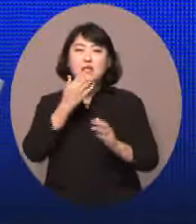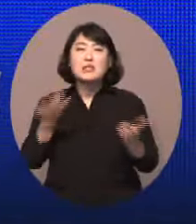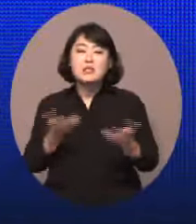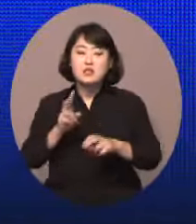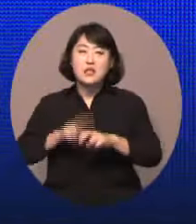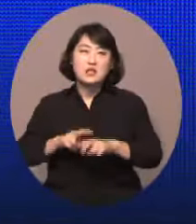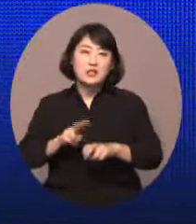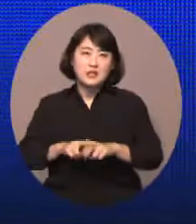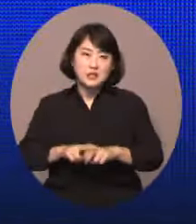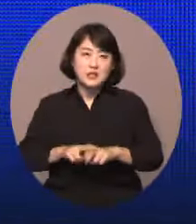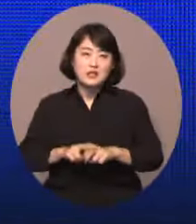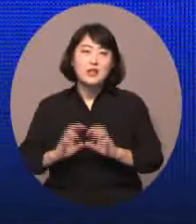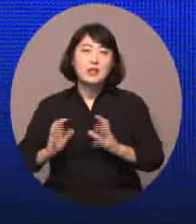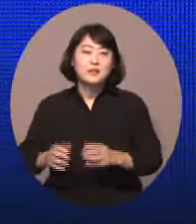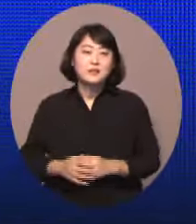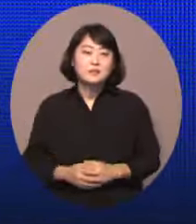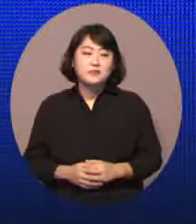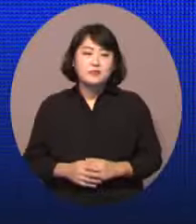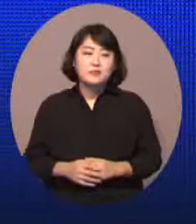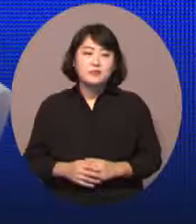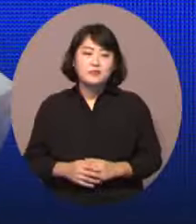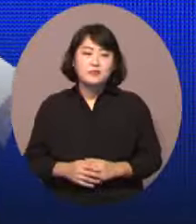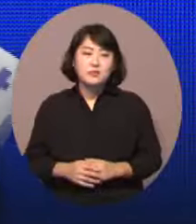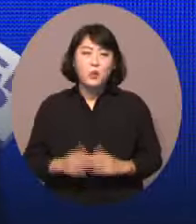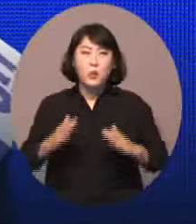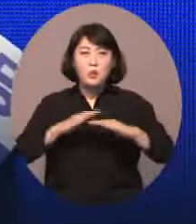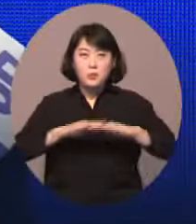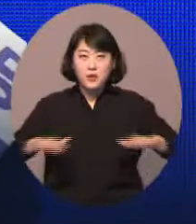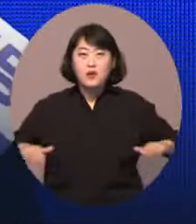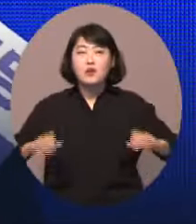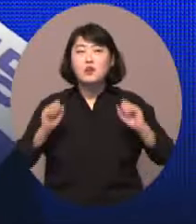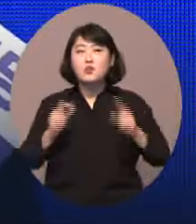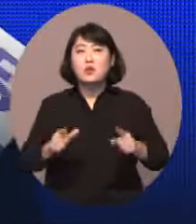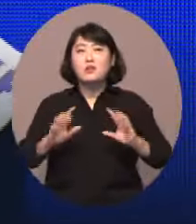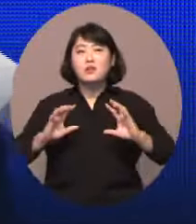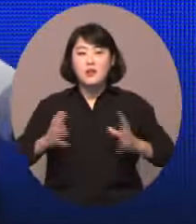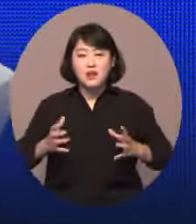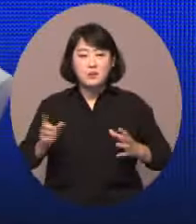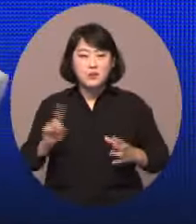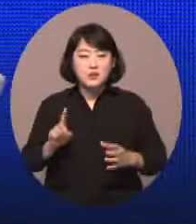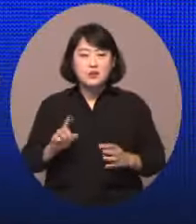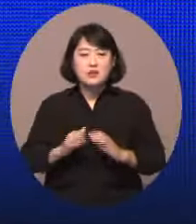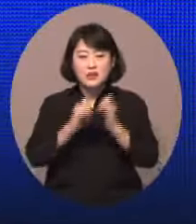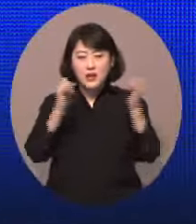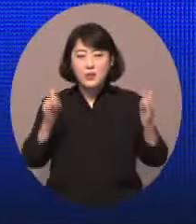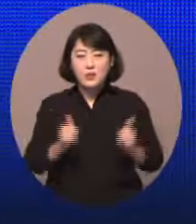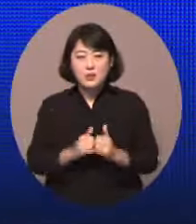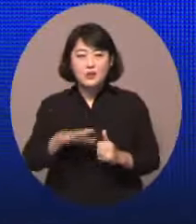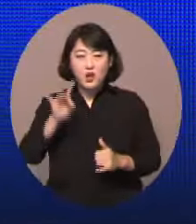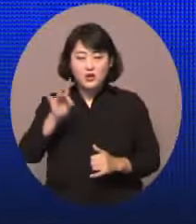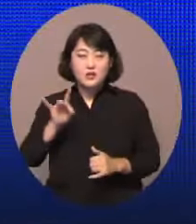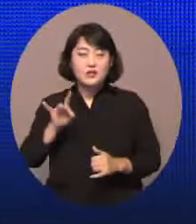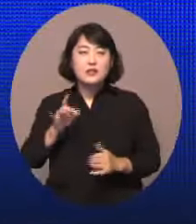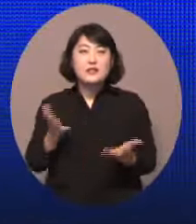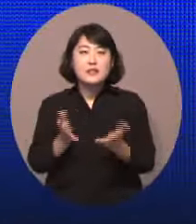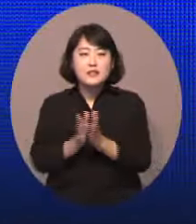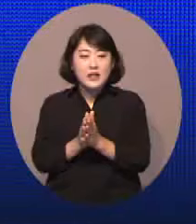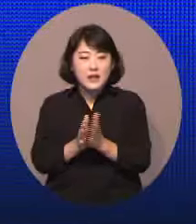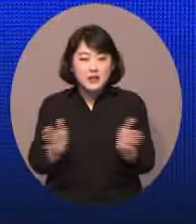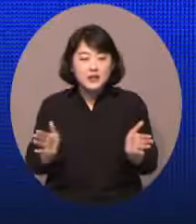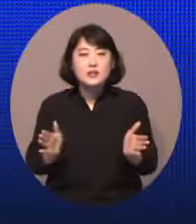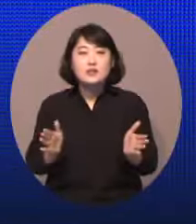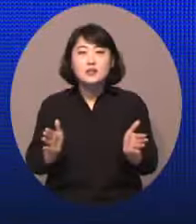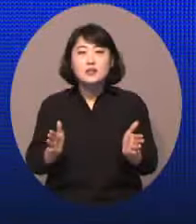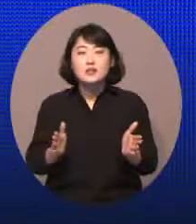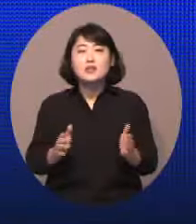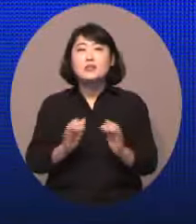있는 나라입니다. 차별 없는 기회의 나라는 사회의 첫 발을 내딛는 미래에게